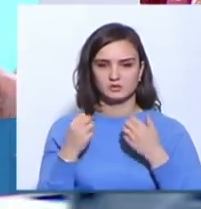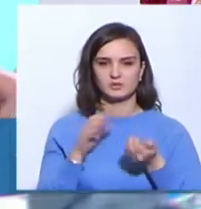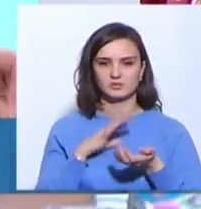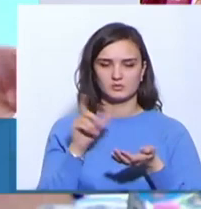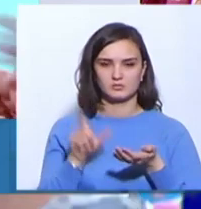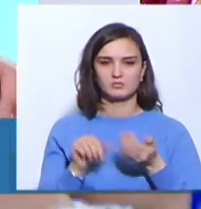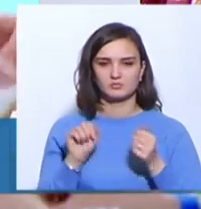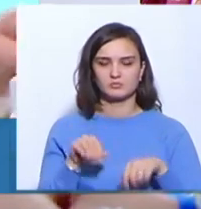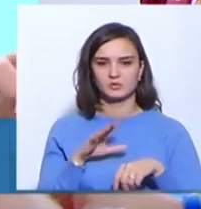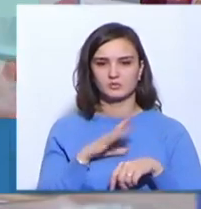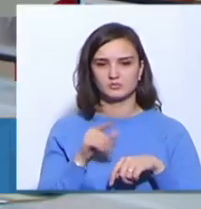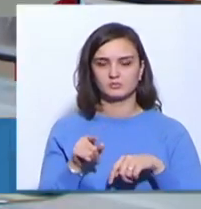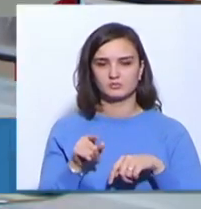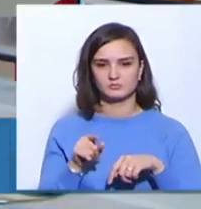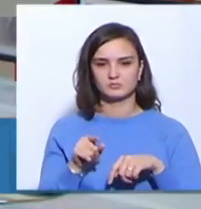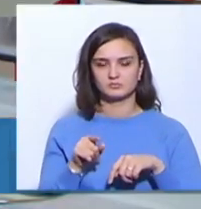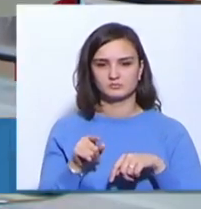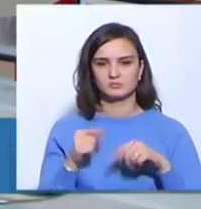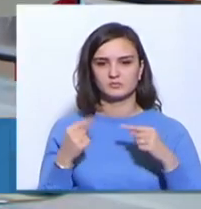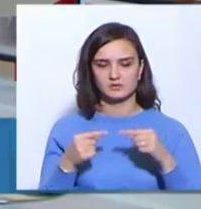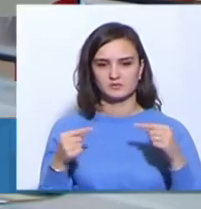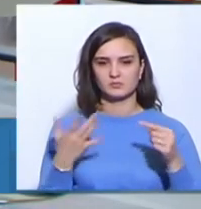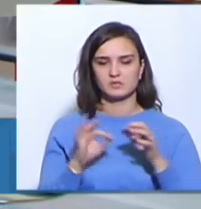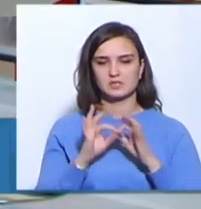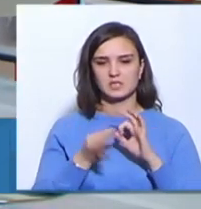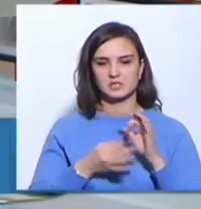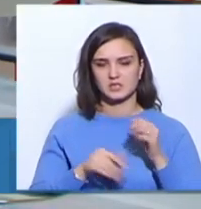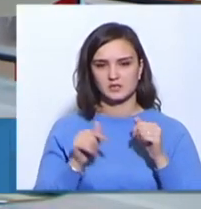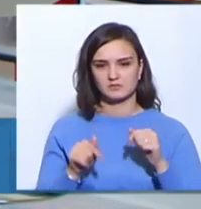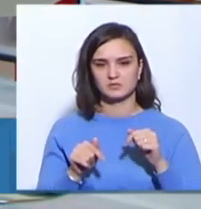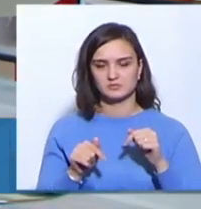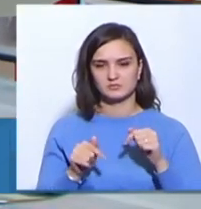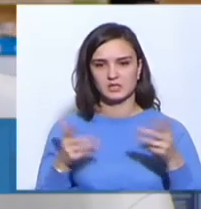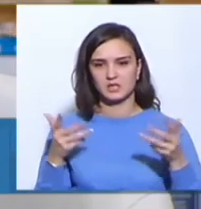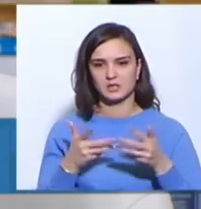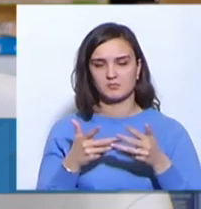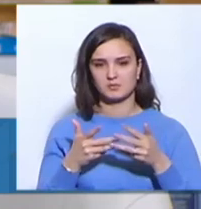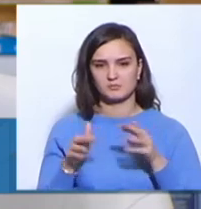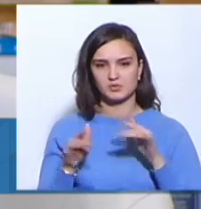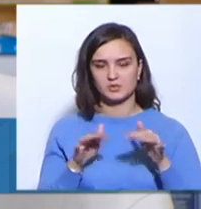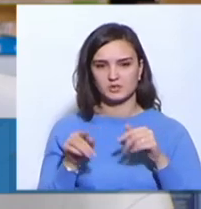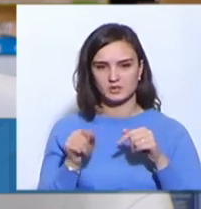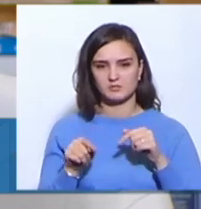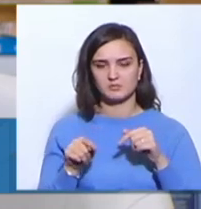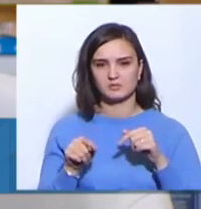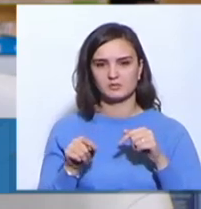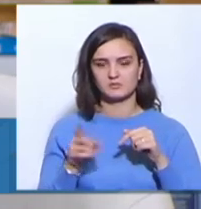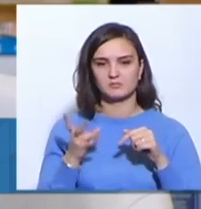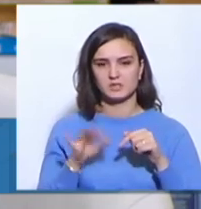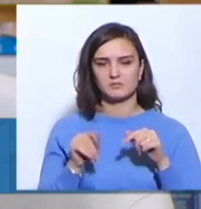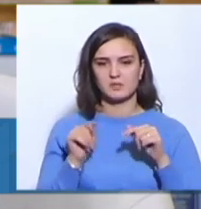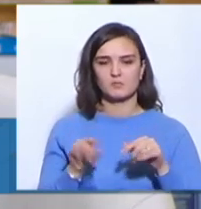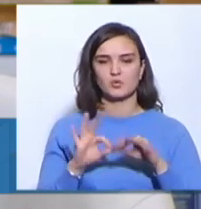შეიძლება იყოს სხვა პათოლოგიები, რომელიც ნაწლავის, ვთქვათ, ანთებით პროცესებს ახლავს თავ და ასე შემდეგ, თუმცა აი